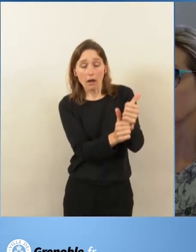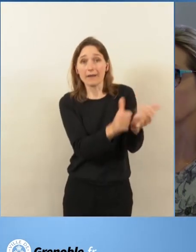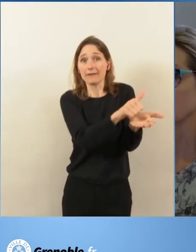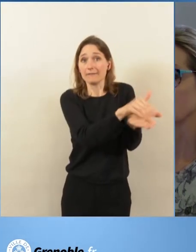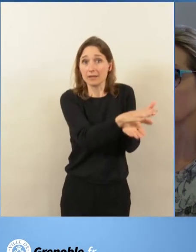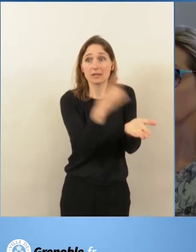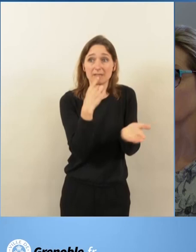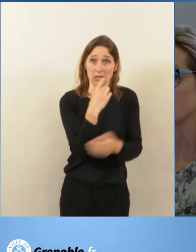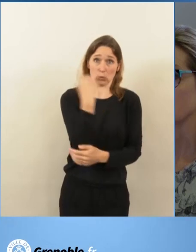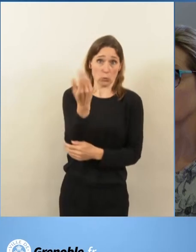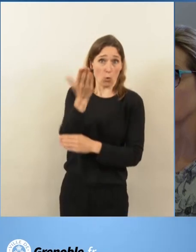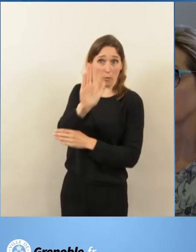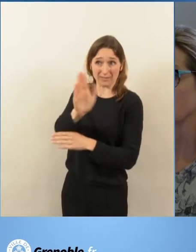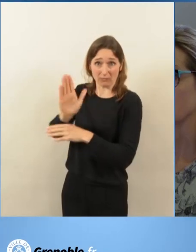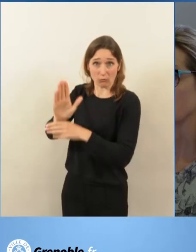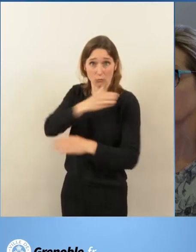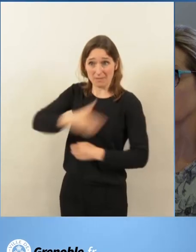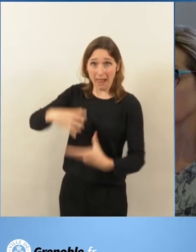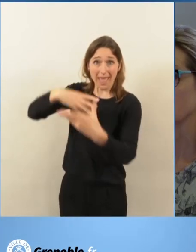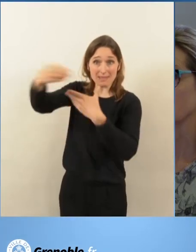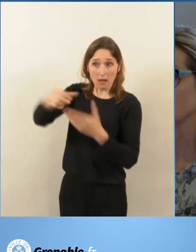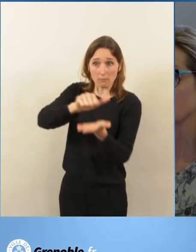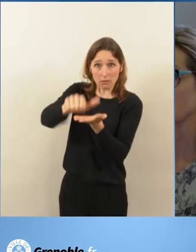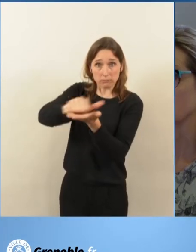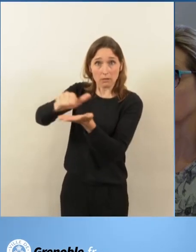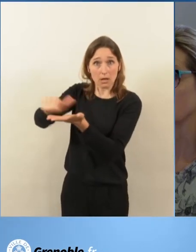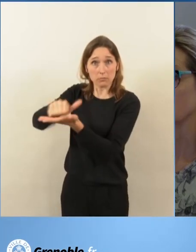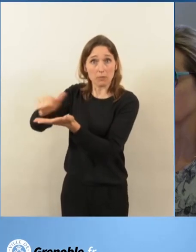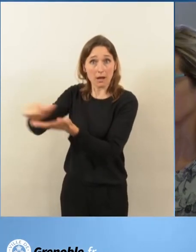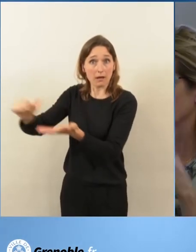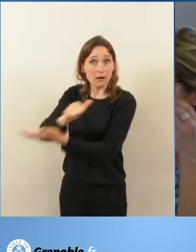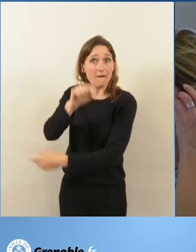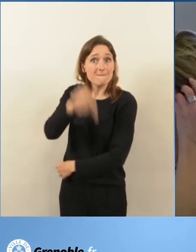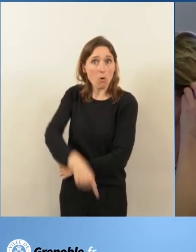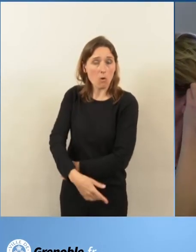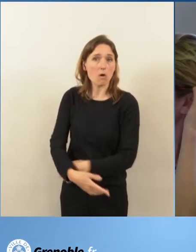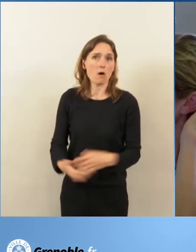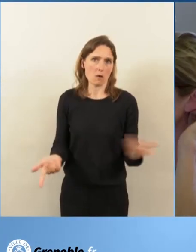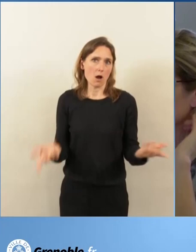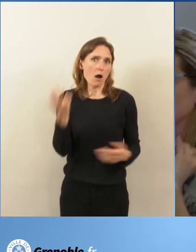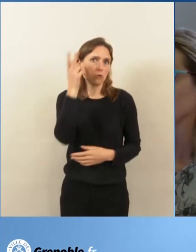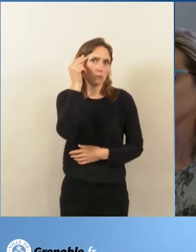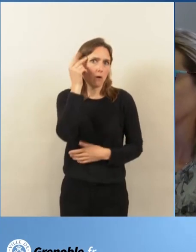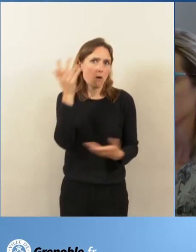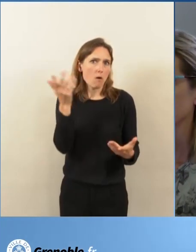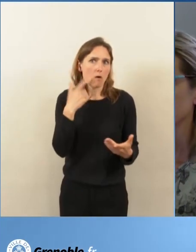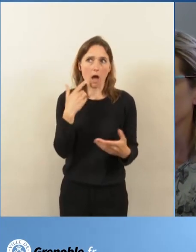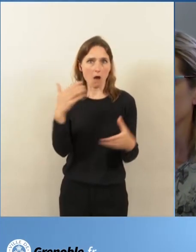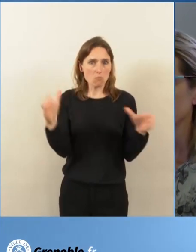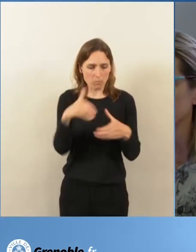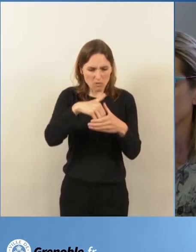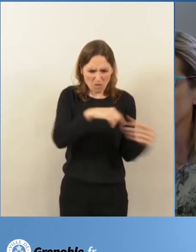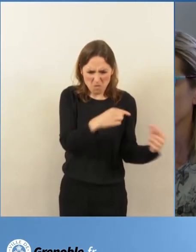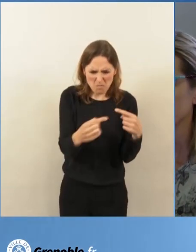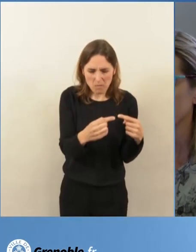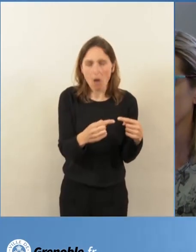municipale à l'extérieur du conseil municipal alors je comprends que cet aspect sanglant voulait